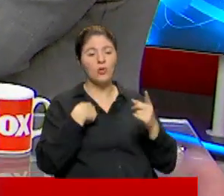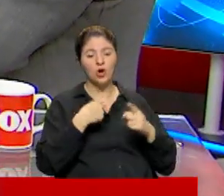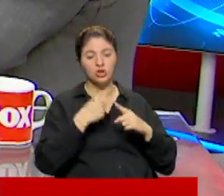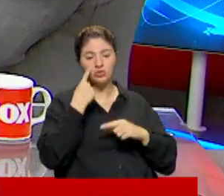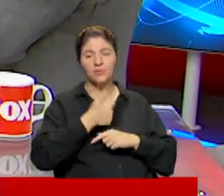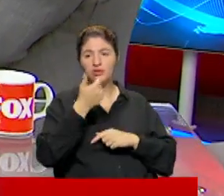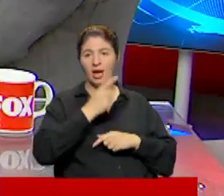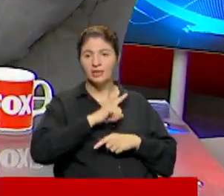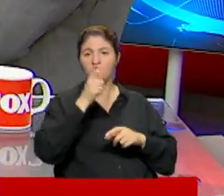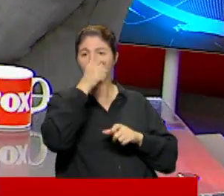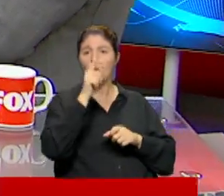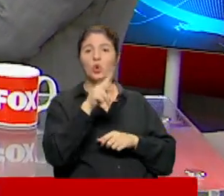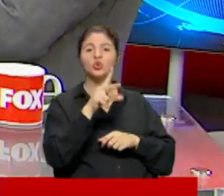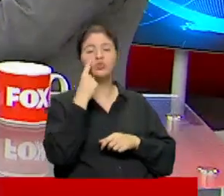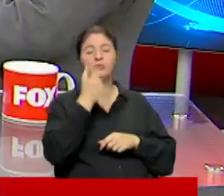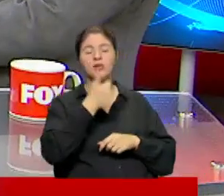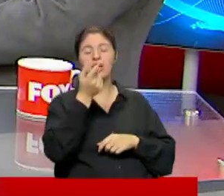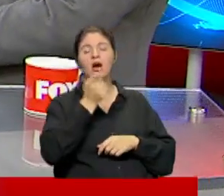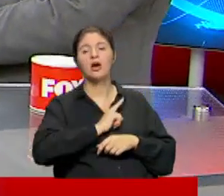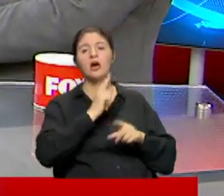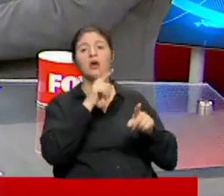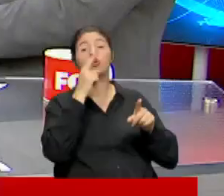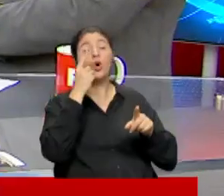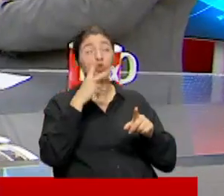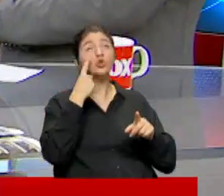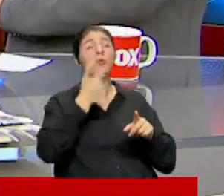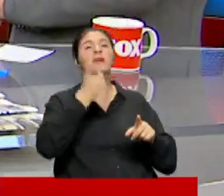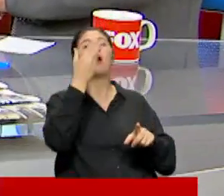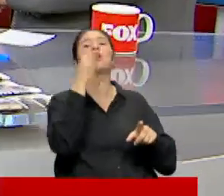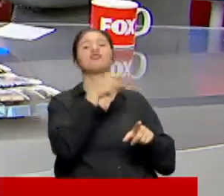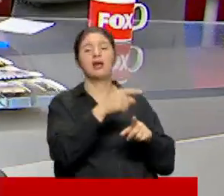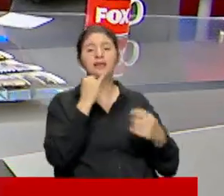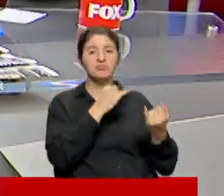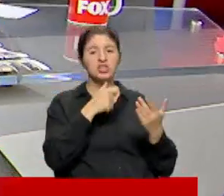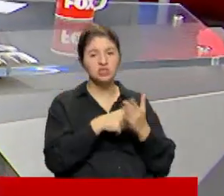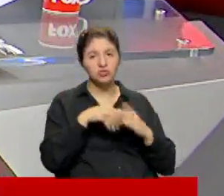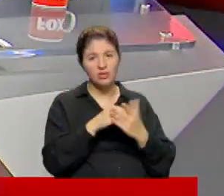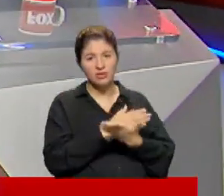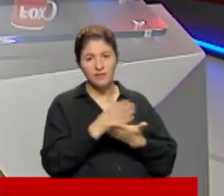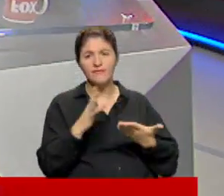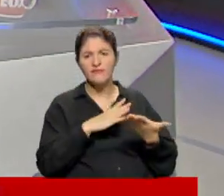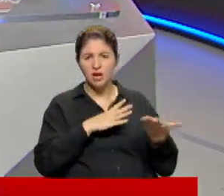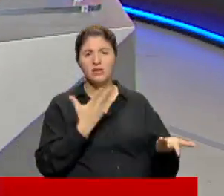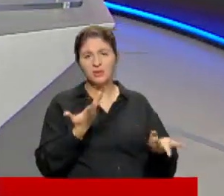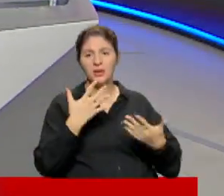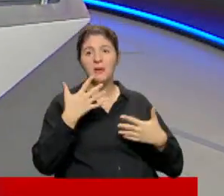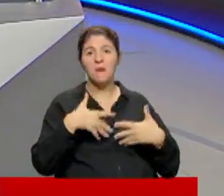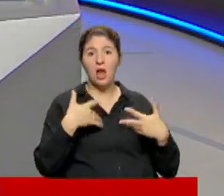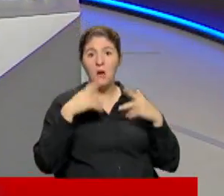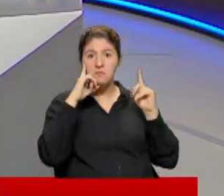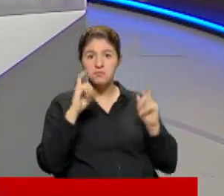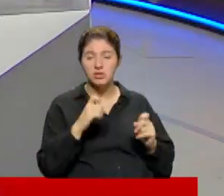cumhurbaşkanı adayı Türkiye'nin 13 Cumhurbaşkanı olacaktır tartışma isim üzerinden devam ediyor E tabii ki Merak da